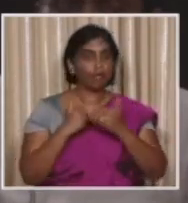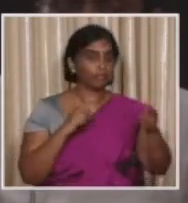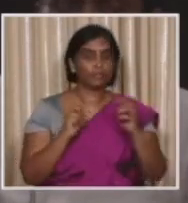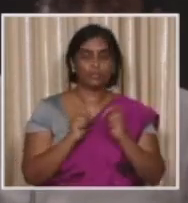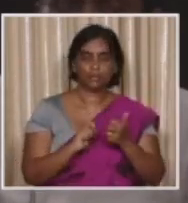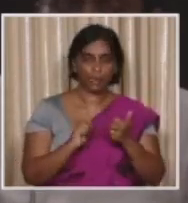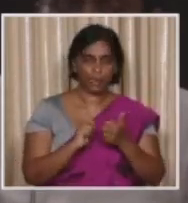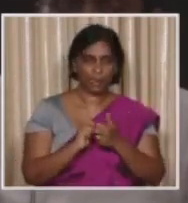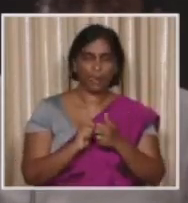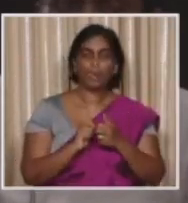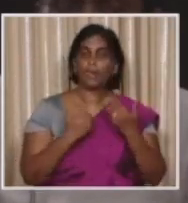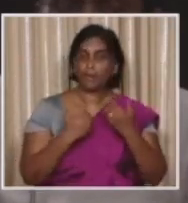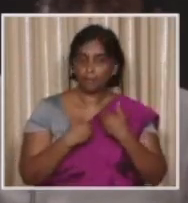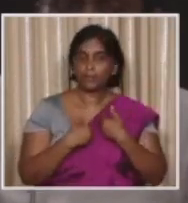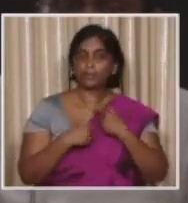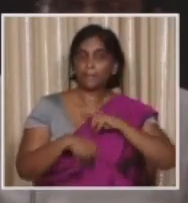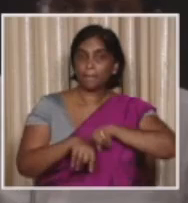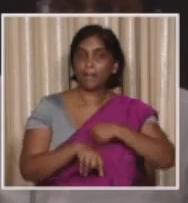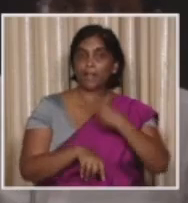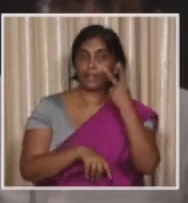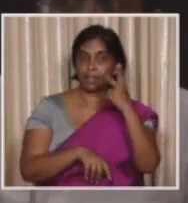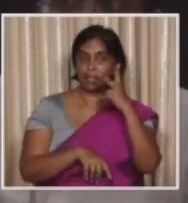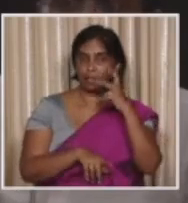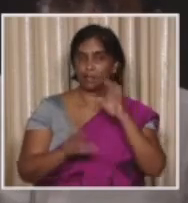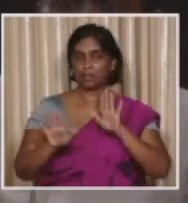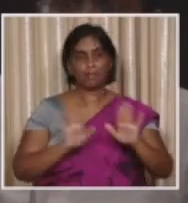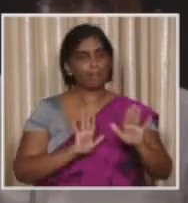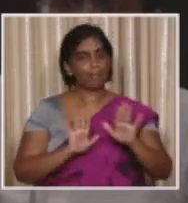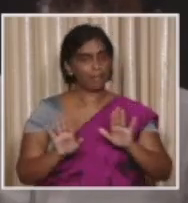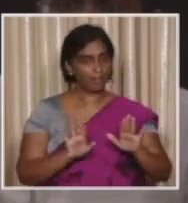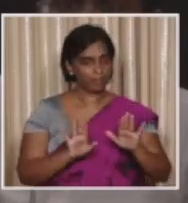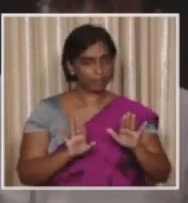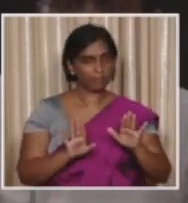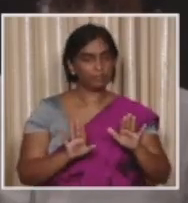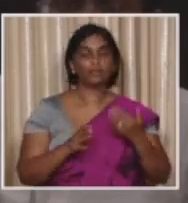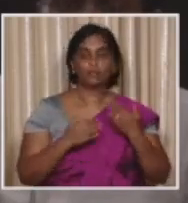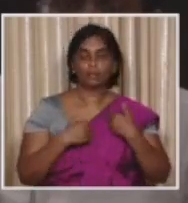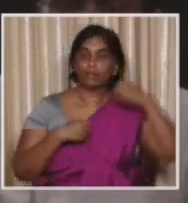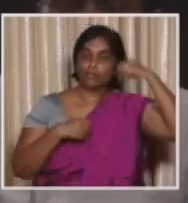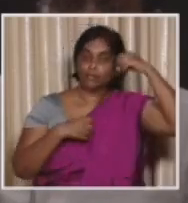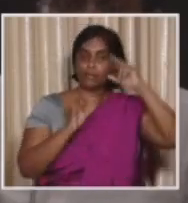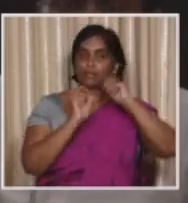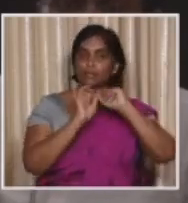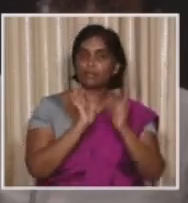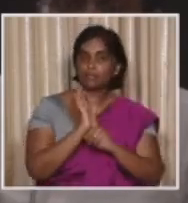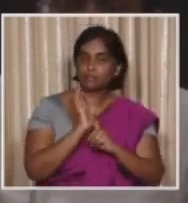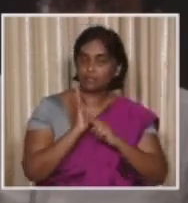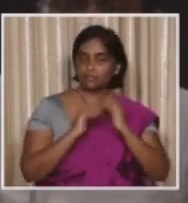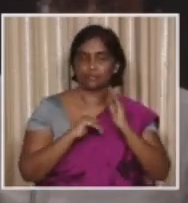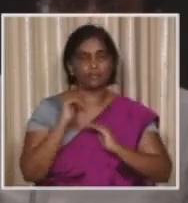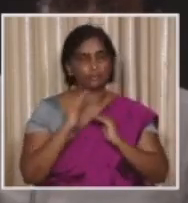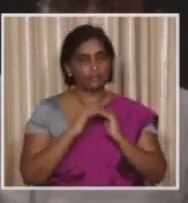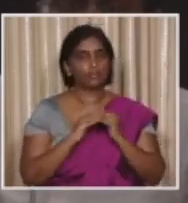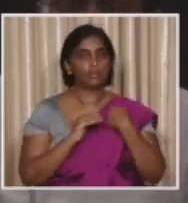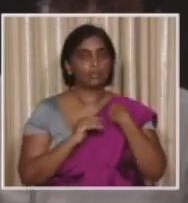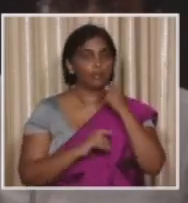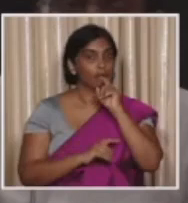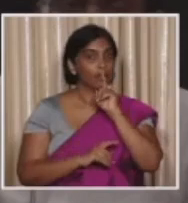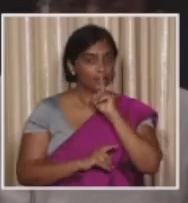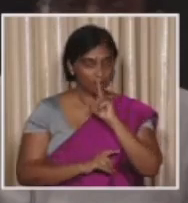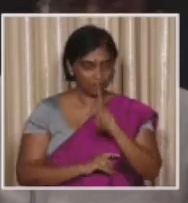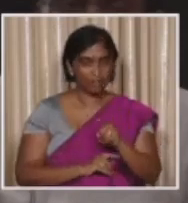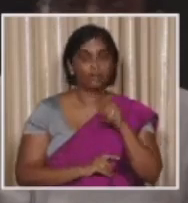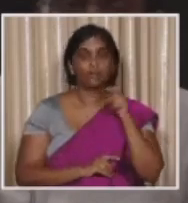තත්ත්වය. අපි ඒක පැය දෙකහමාරකට කළමනාකරණය ඇවිල්ලා අපි විදුලි ගාස්තු ක්‍රමවේදය අපි යෝජනා කරන්නට